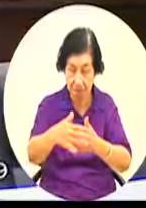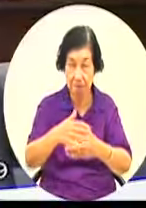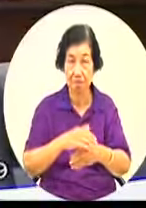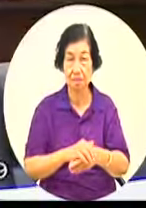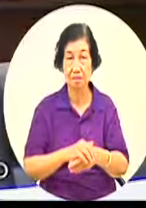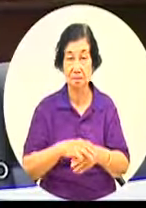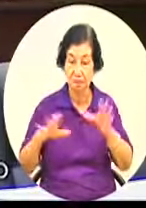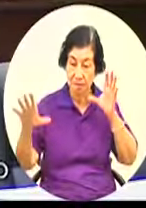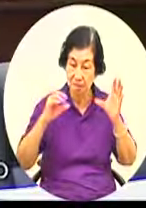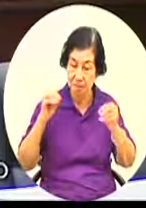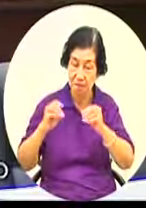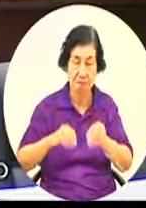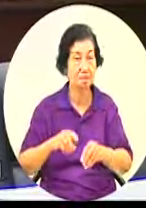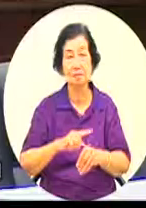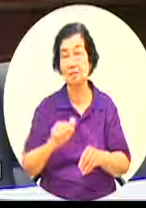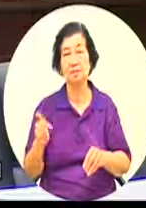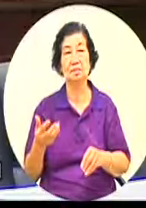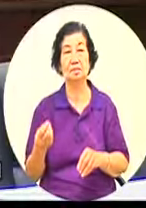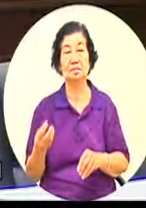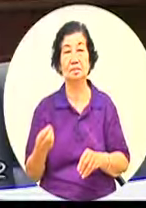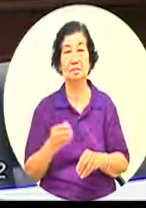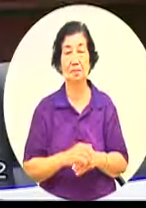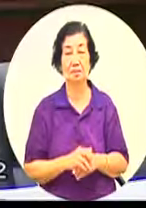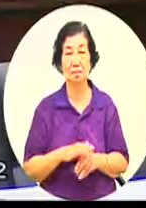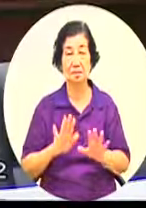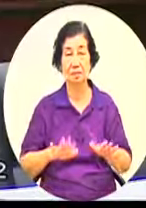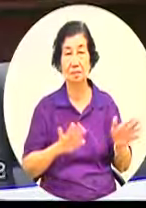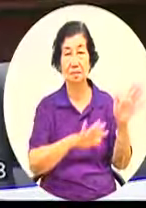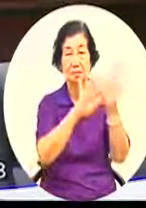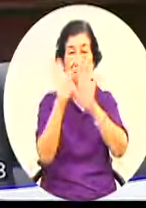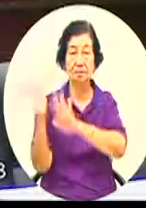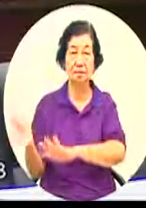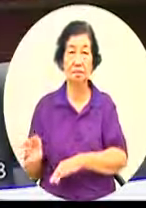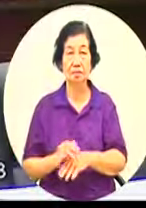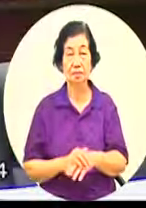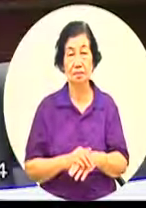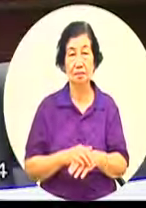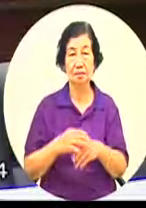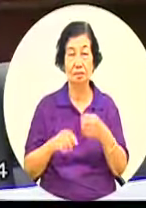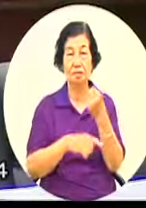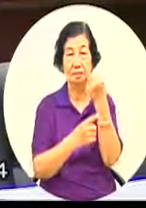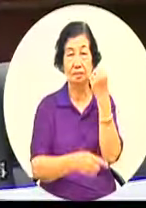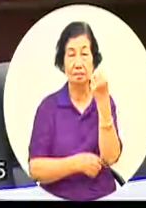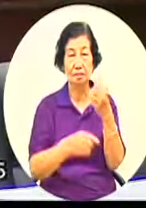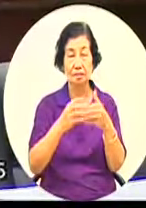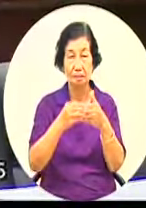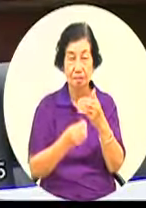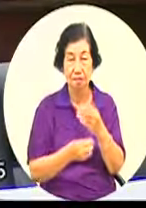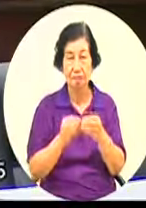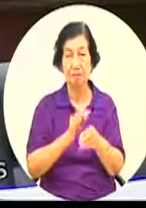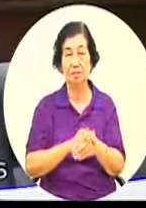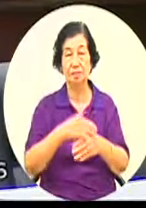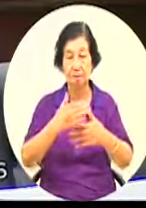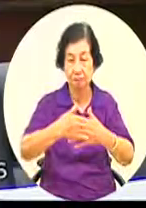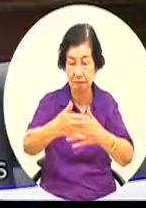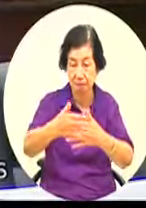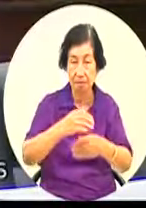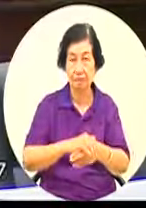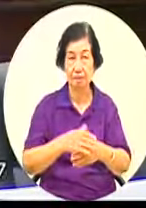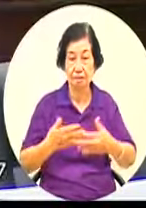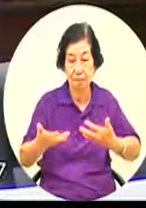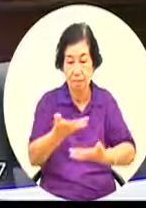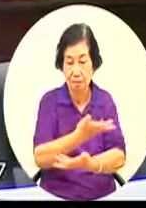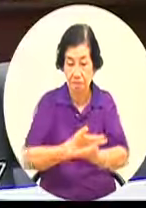资料，不过我总觉得在现况里面，在法律的常识的课程还有沟通的课